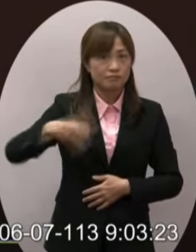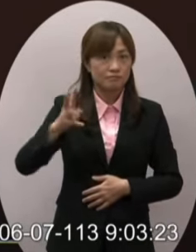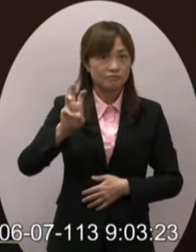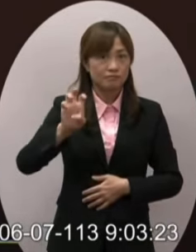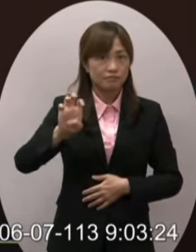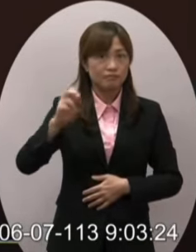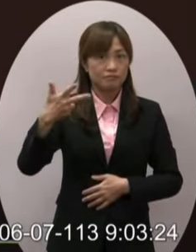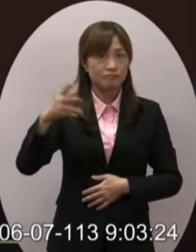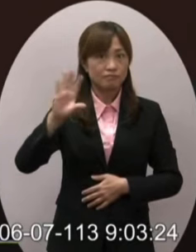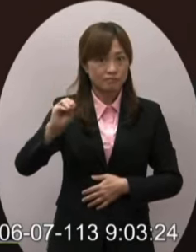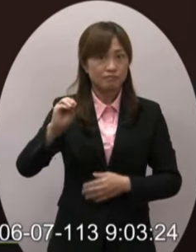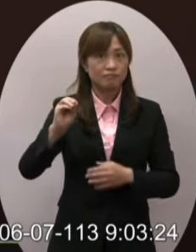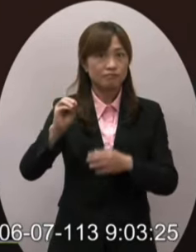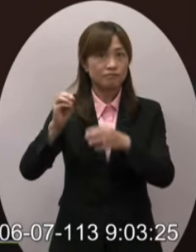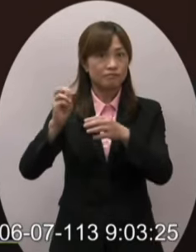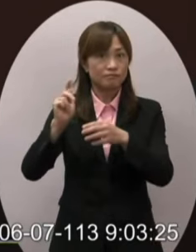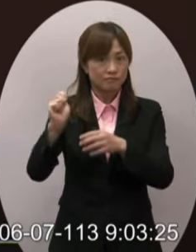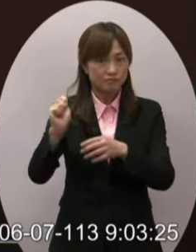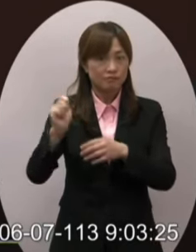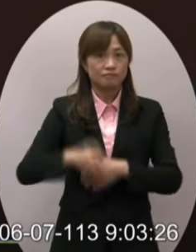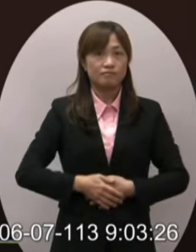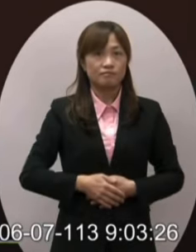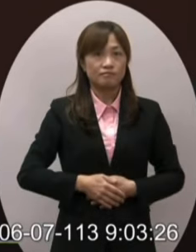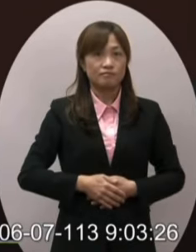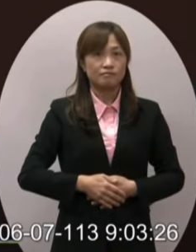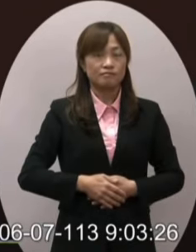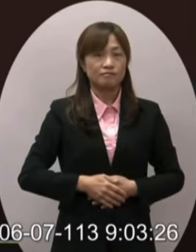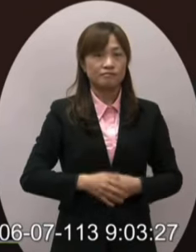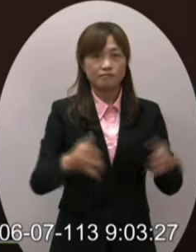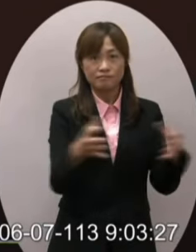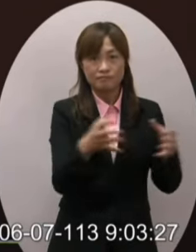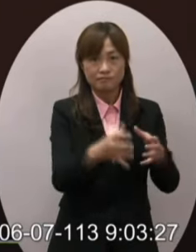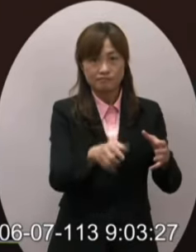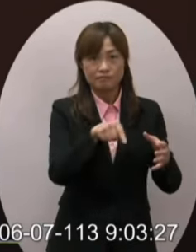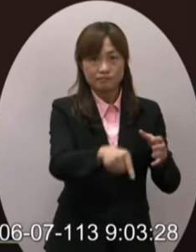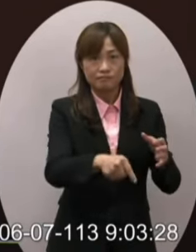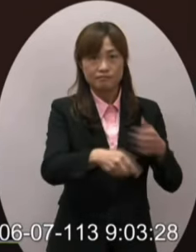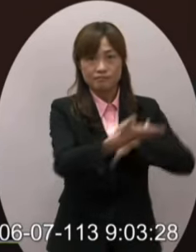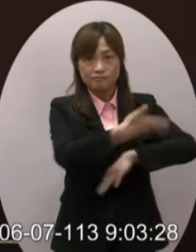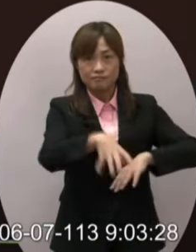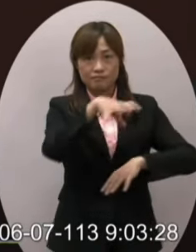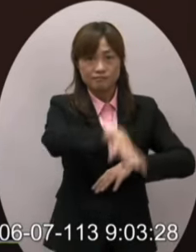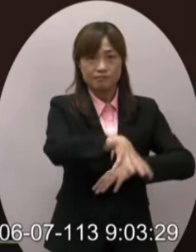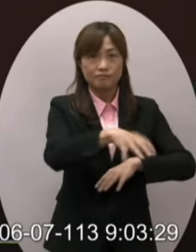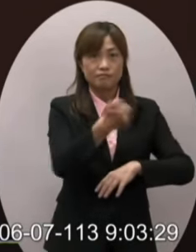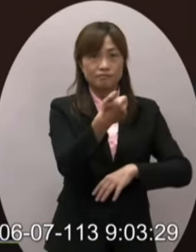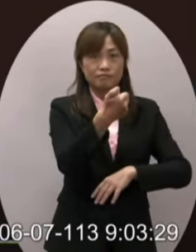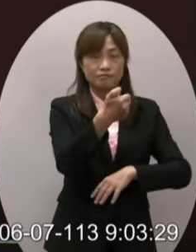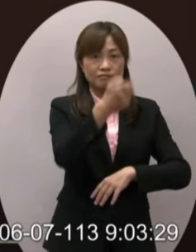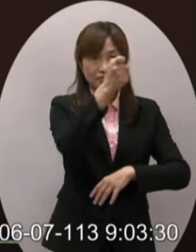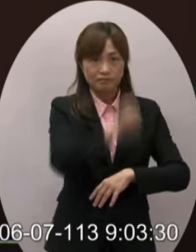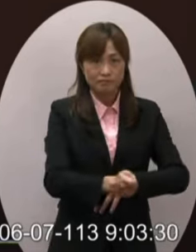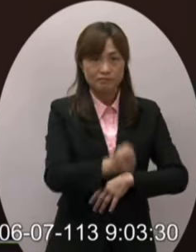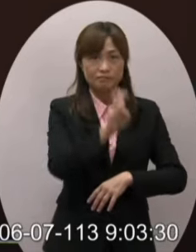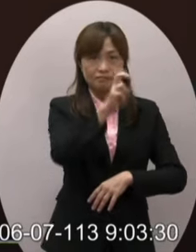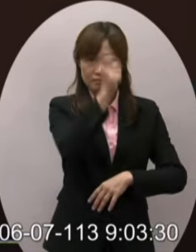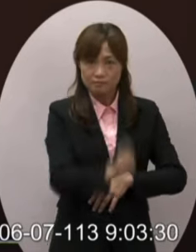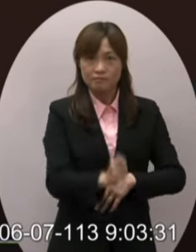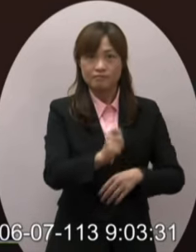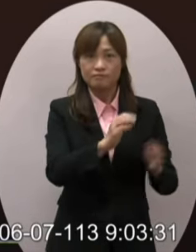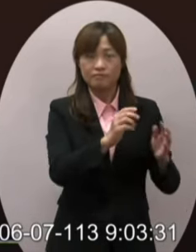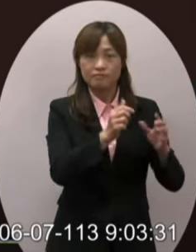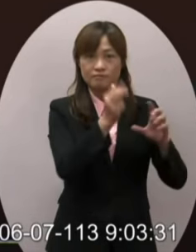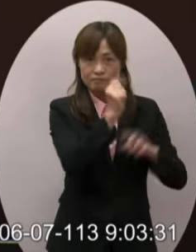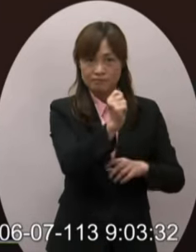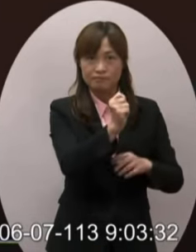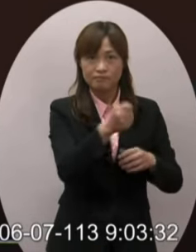5347万吨，集集兰和苑可供应每年20亿吨，还有全台最大的海水淡化厂，